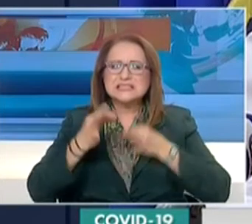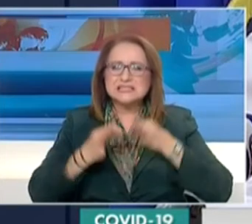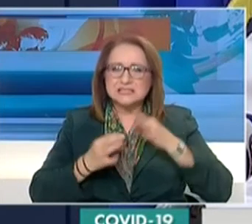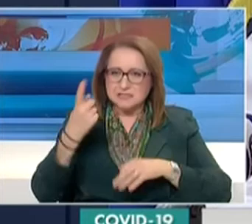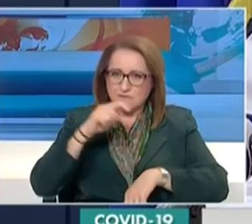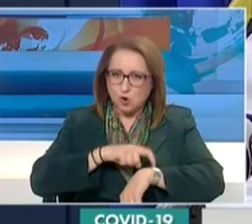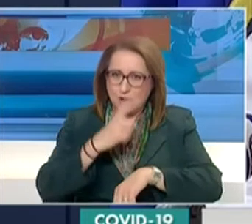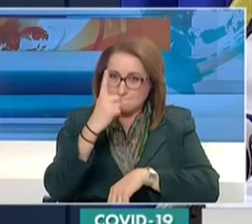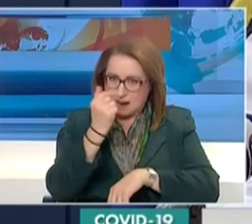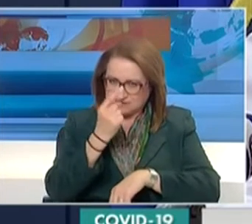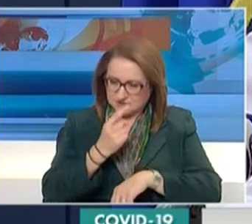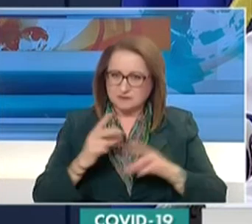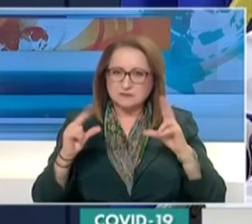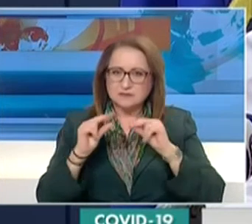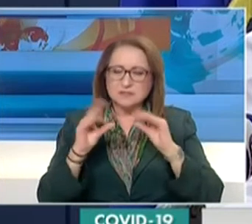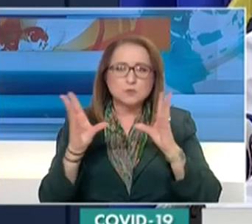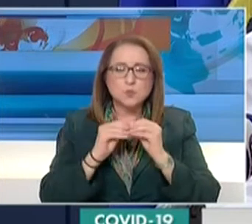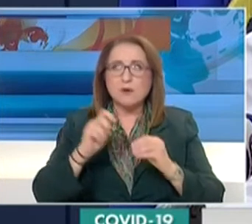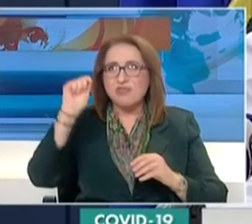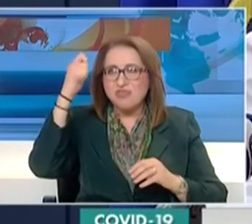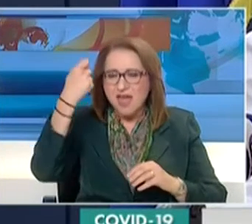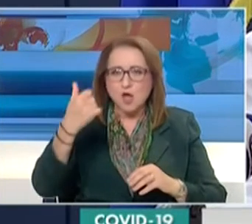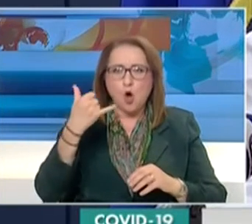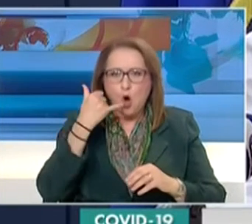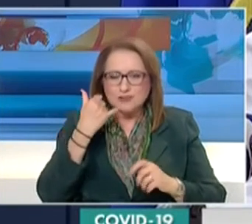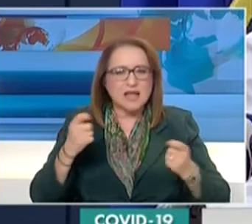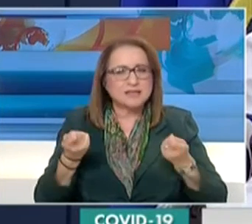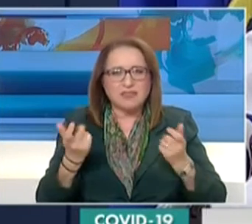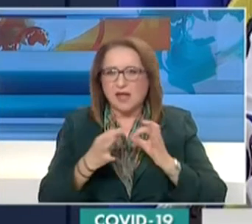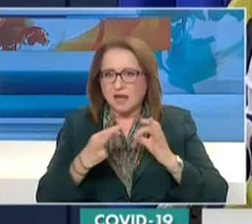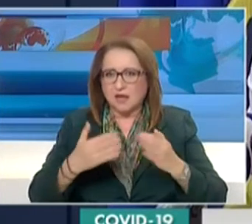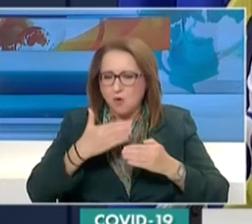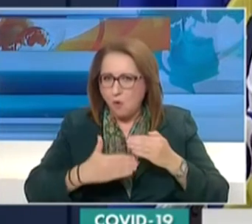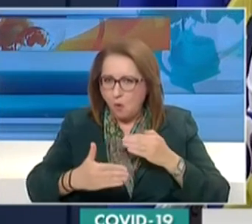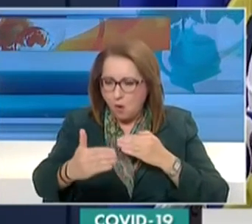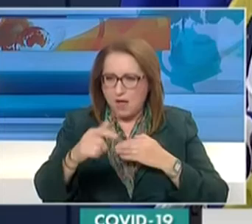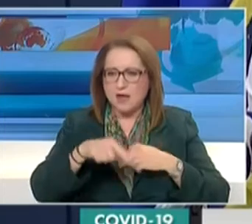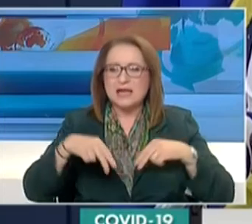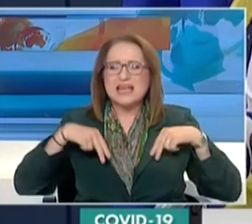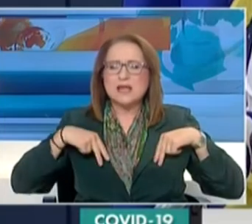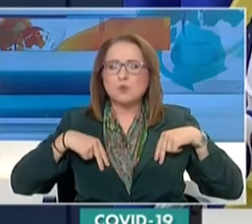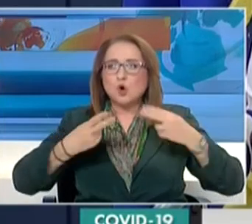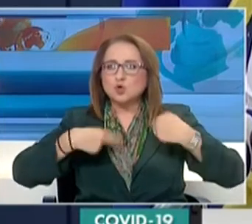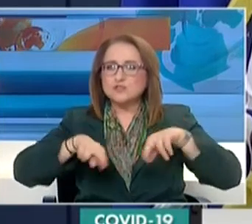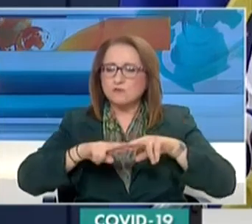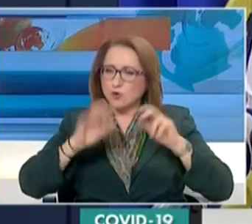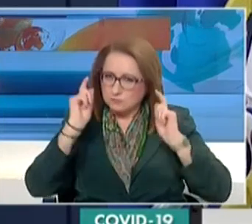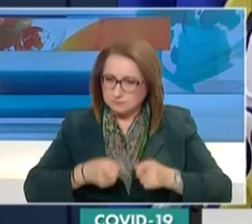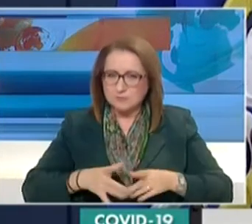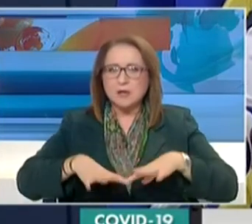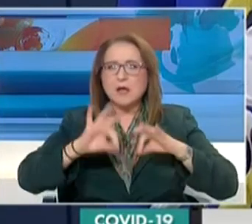Κινητής Τηλεφωνίας. Παράλληλα, με πράξη Υπουργικού Συμβουλίου, ενεργοποιείται το άρθρο 8 του